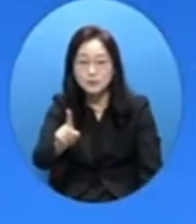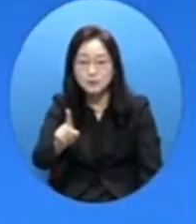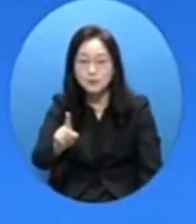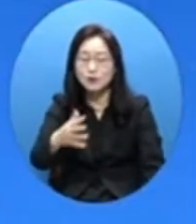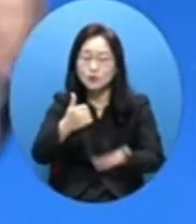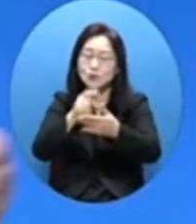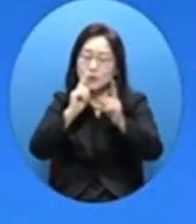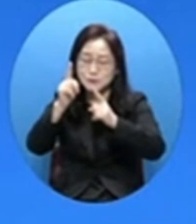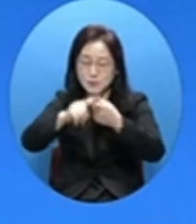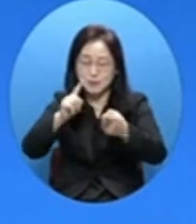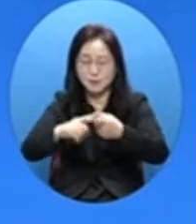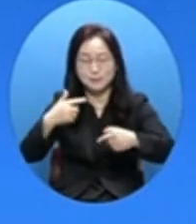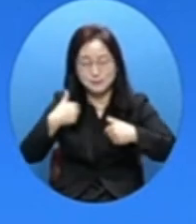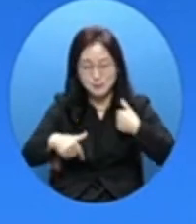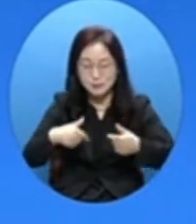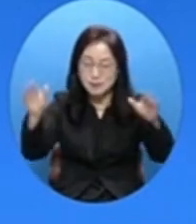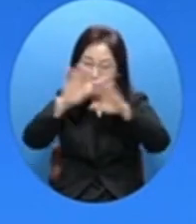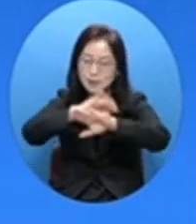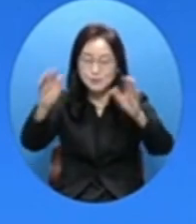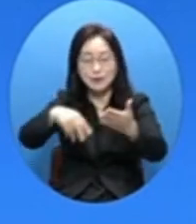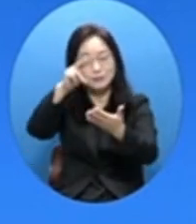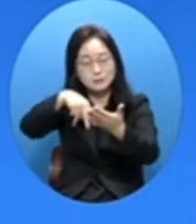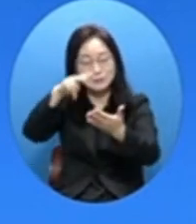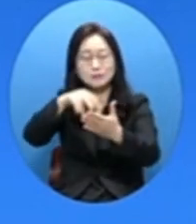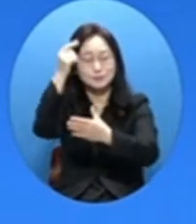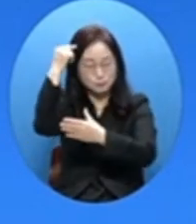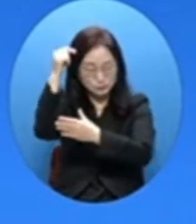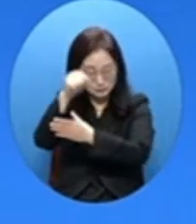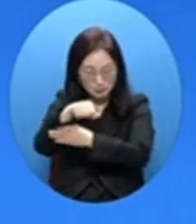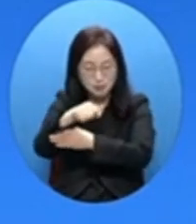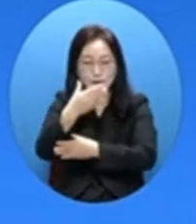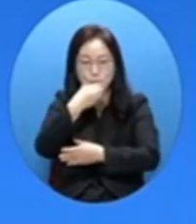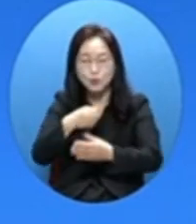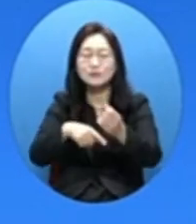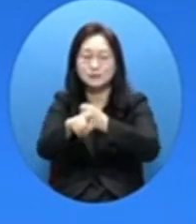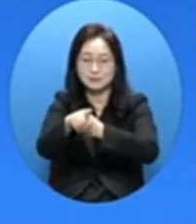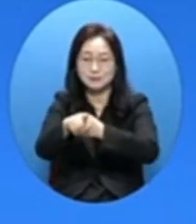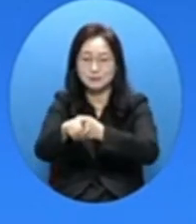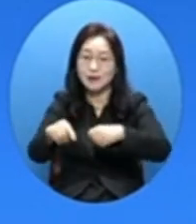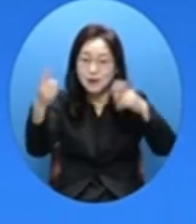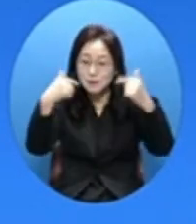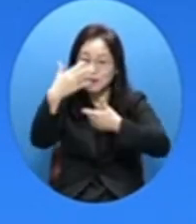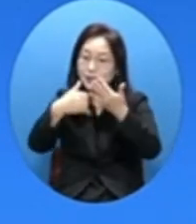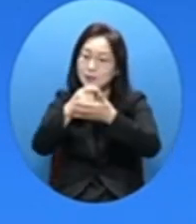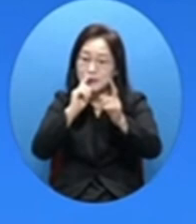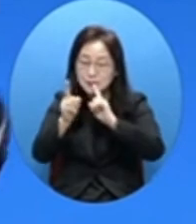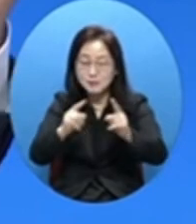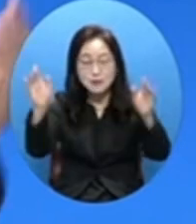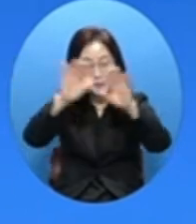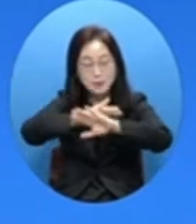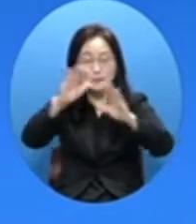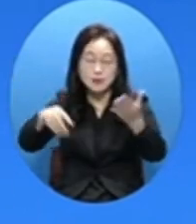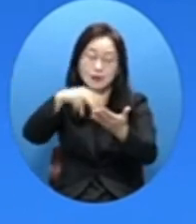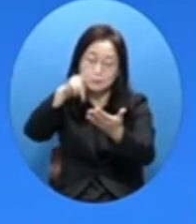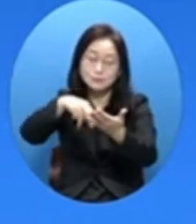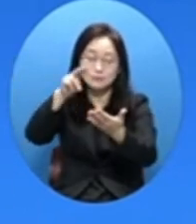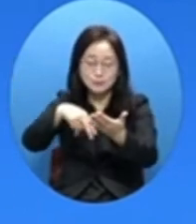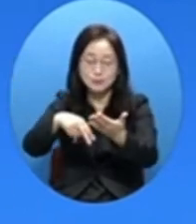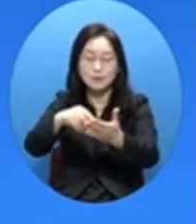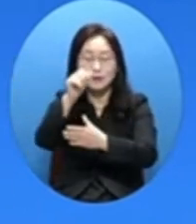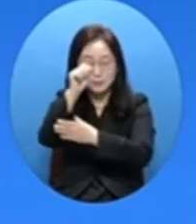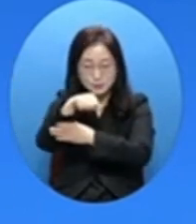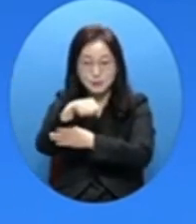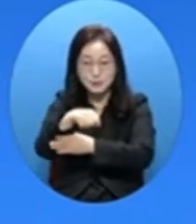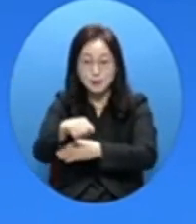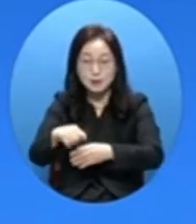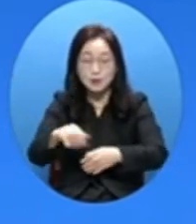즐거워하여 그 율법을 주야로 묵상하는 사람이 복 있는 사람인 것입니다. 늘 말씀을 주야로 묵상해서 하나님 앞에서 복받은 인생을